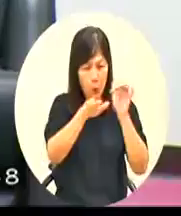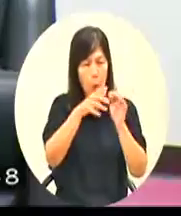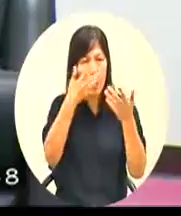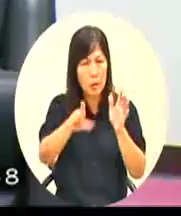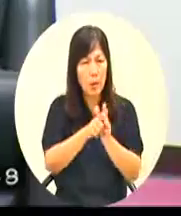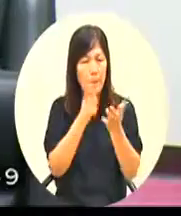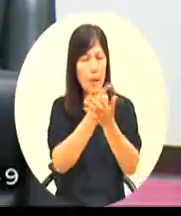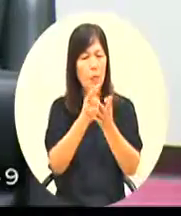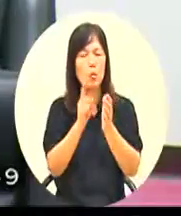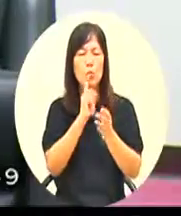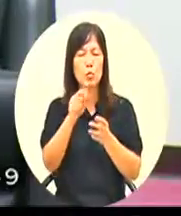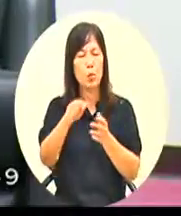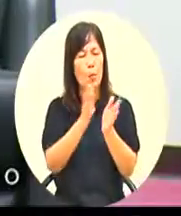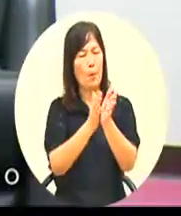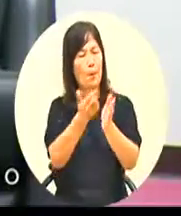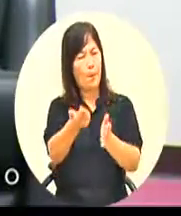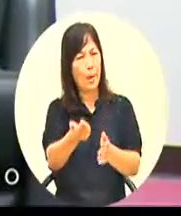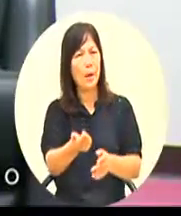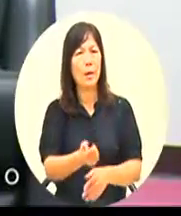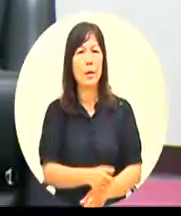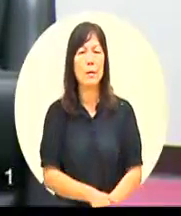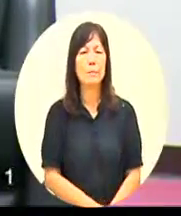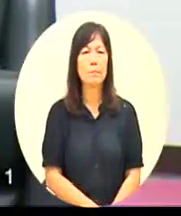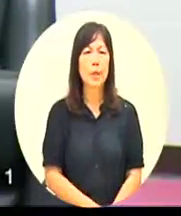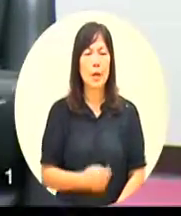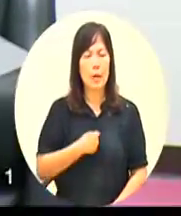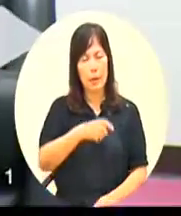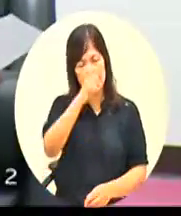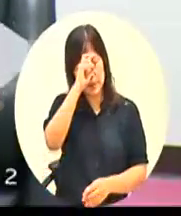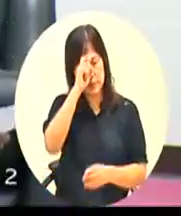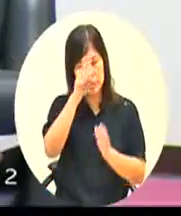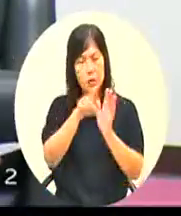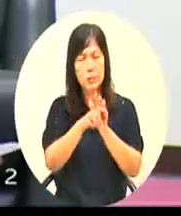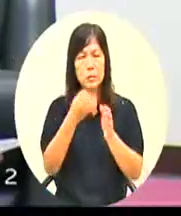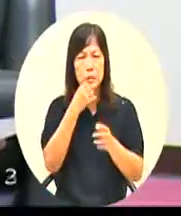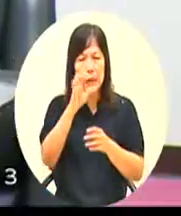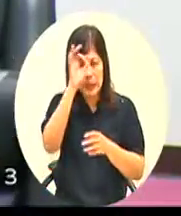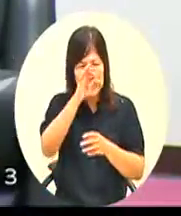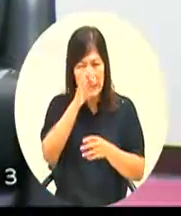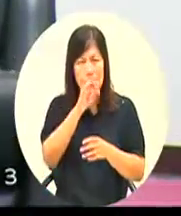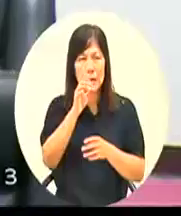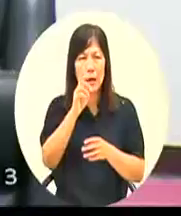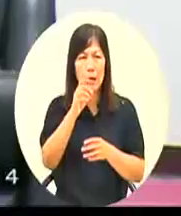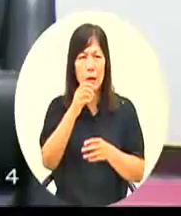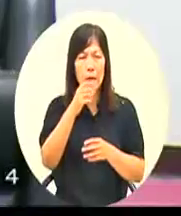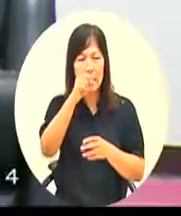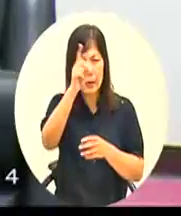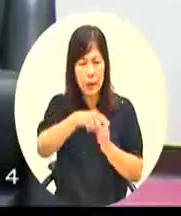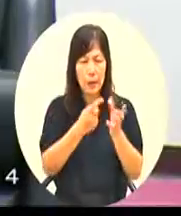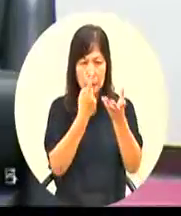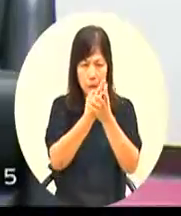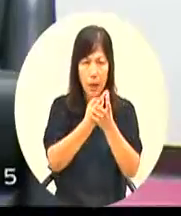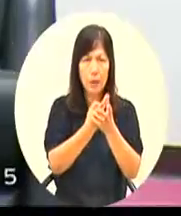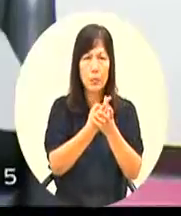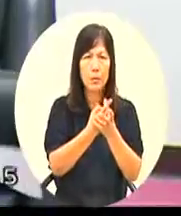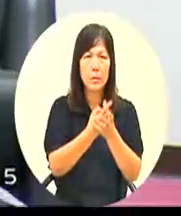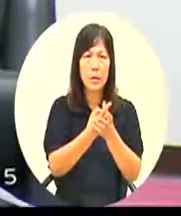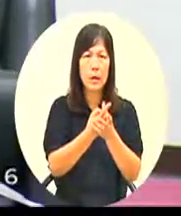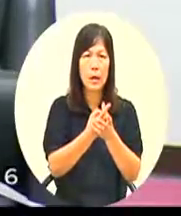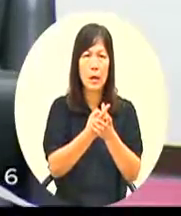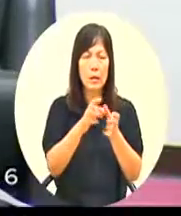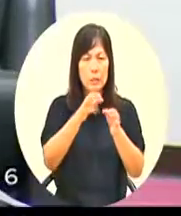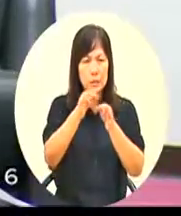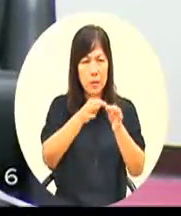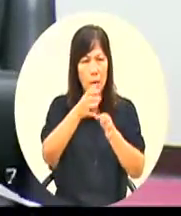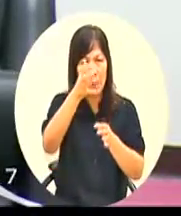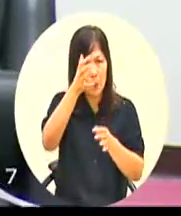家都欢乐这个图书馆的，对吧？所以我也建议说，如果再这样找不到能够来参与的一些厂